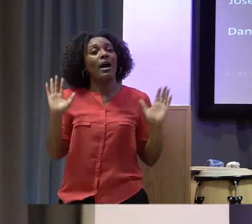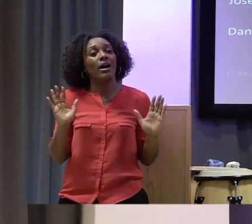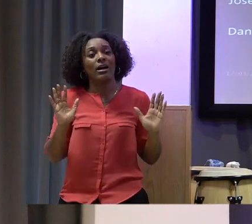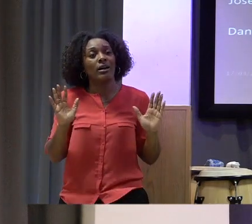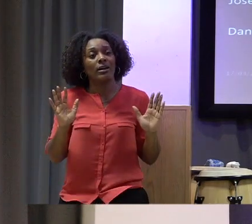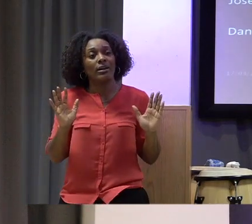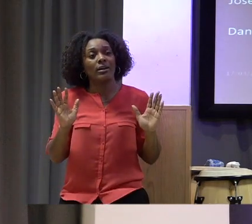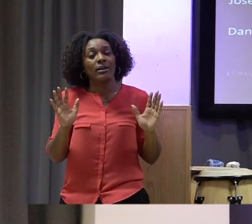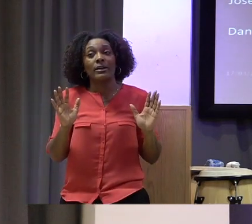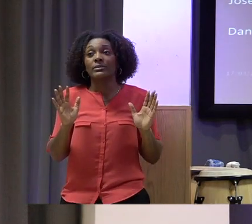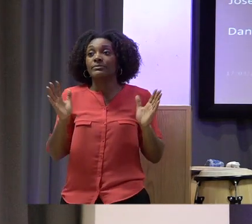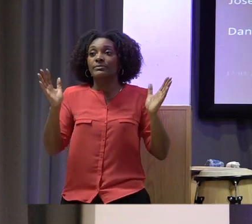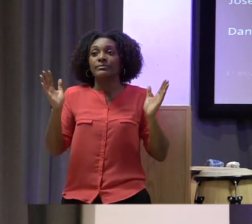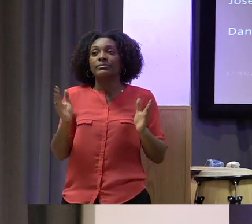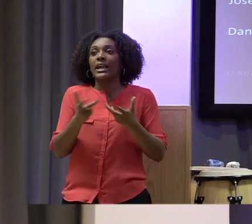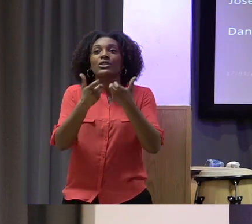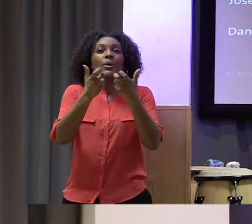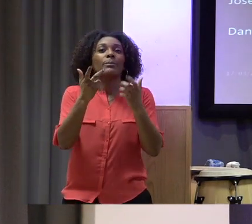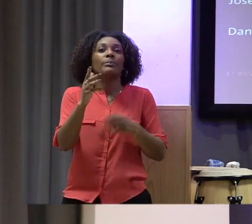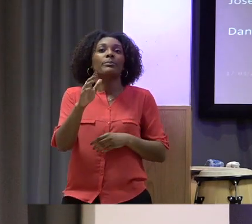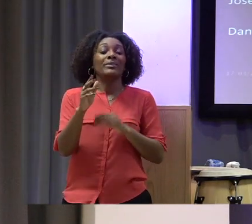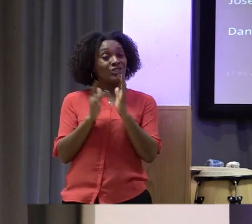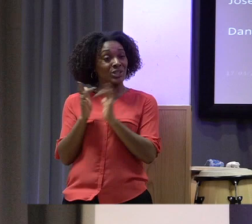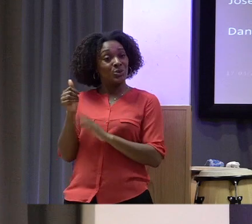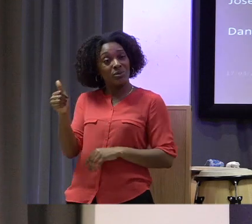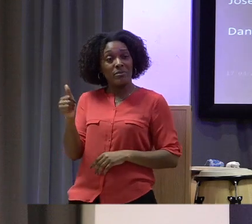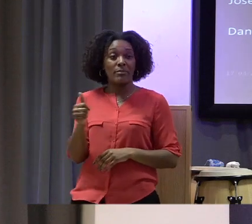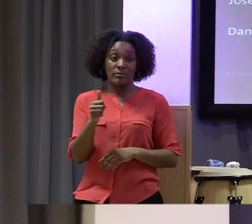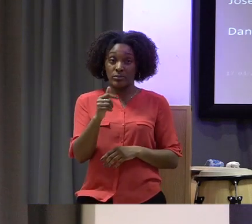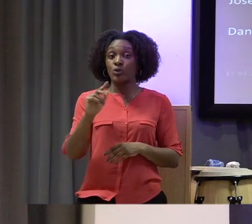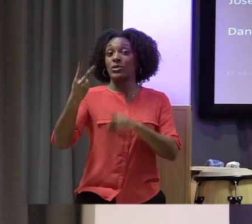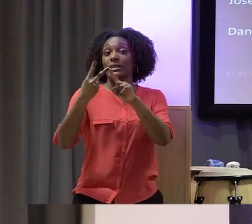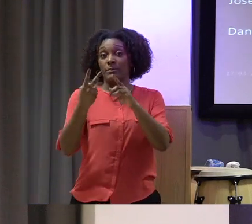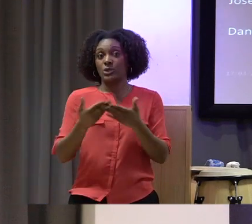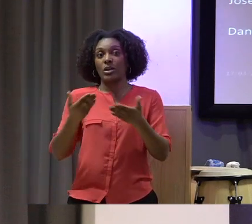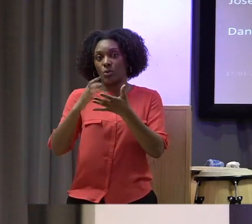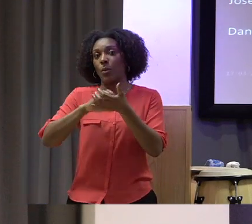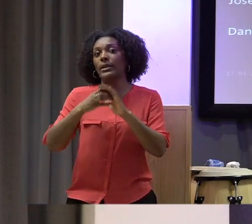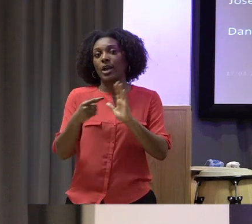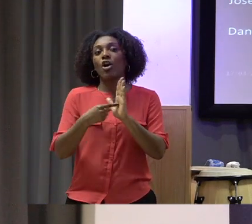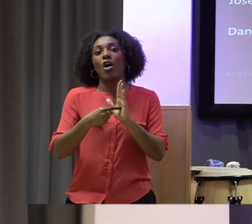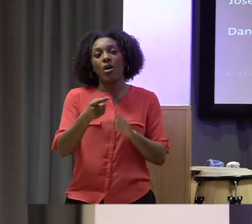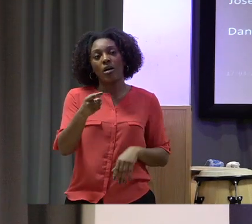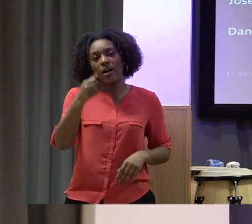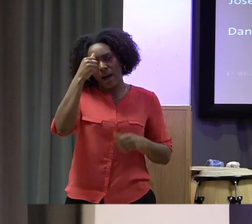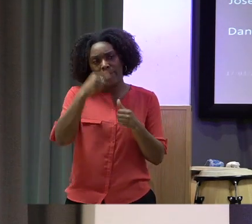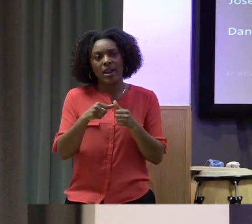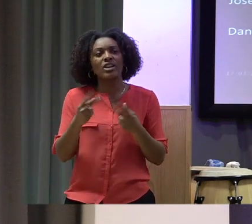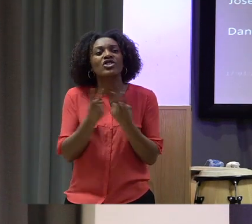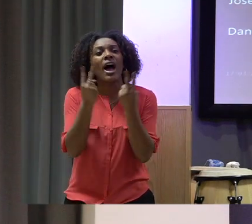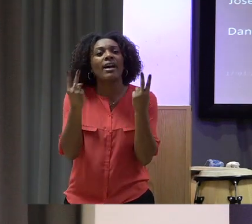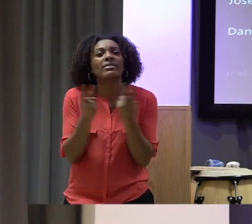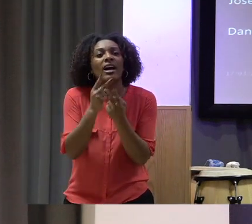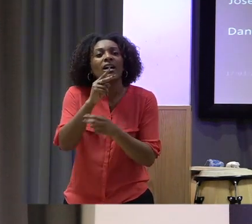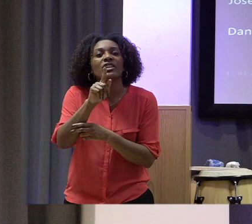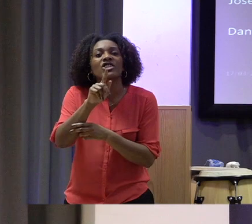verra. Juste l'exemple de Jésus, Jésus a connu un deuxième temps compliqué. Vous vous souvenez de Gethsémane? Elle a